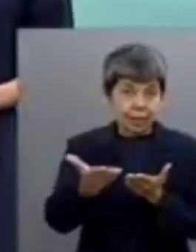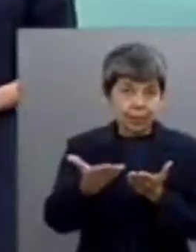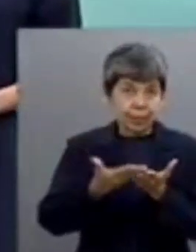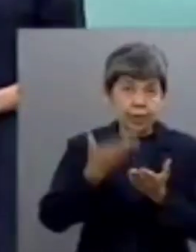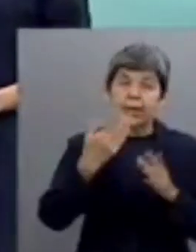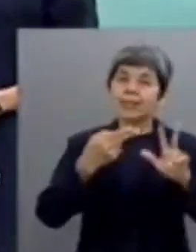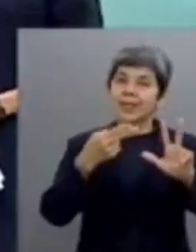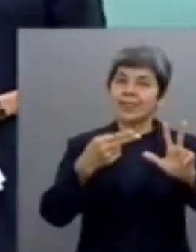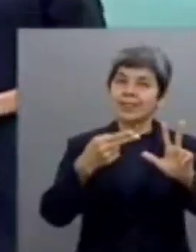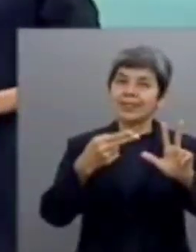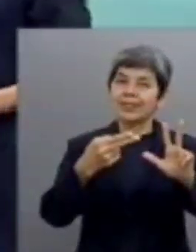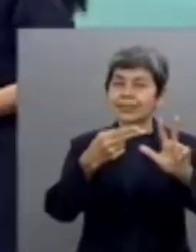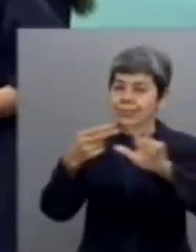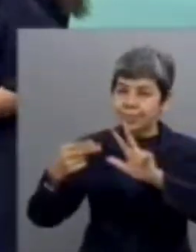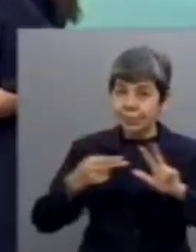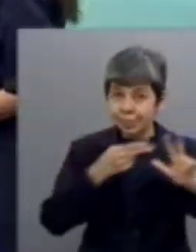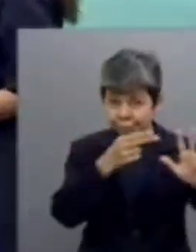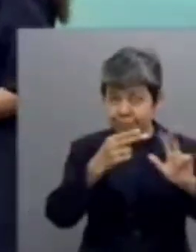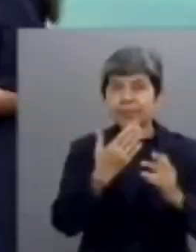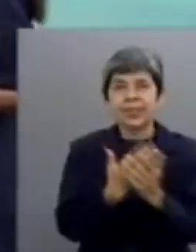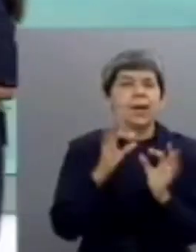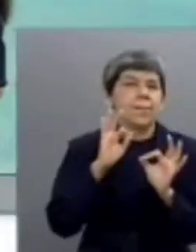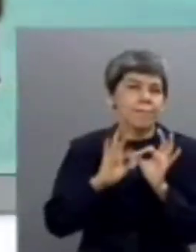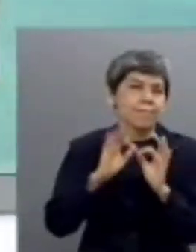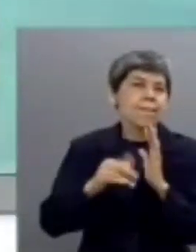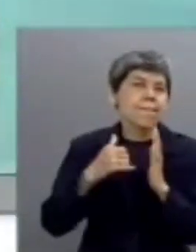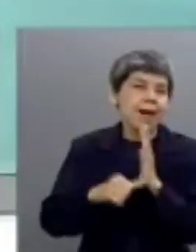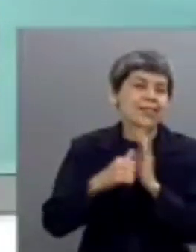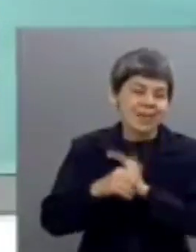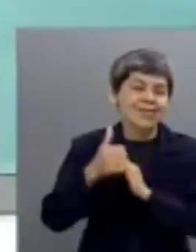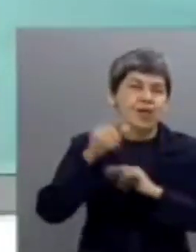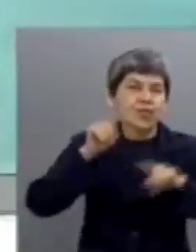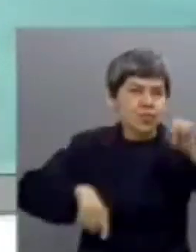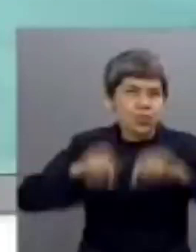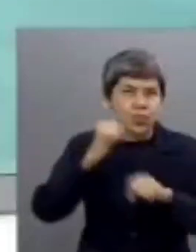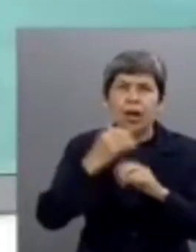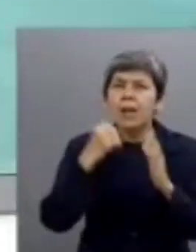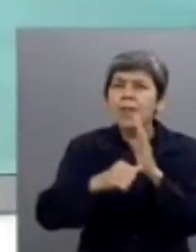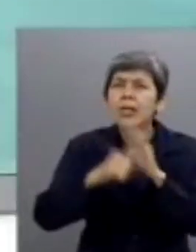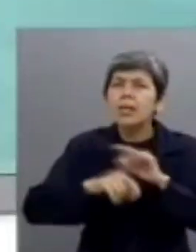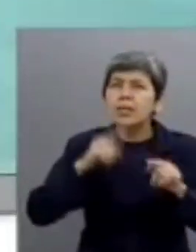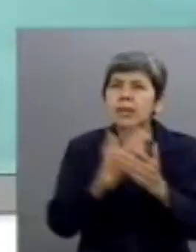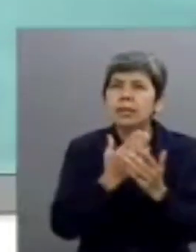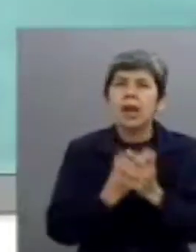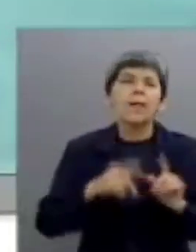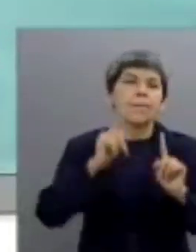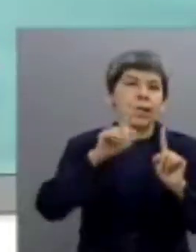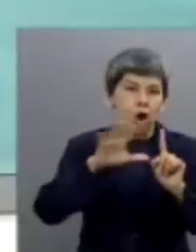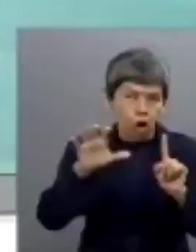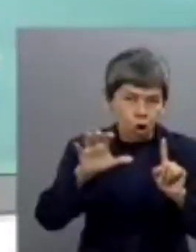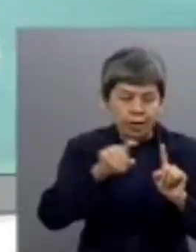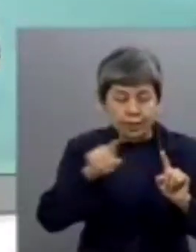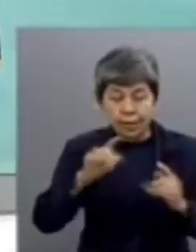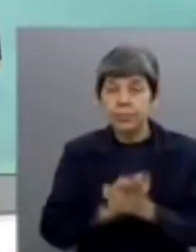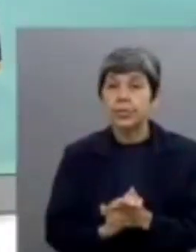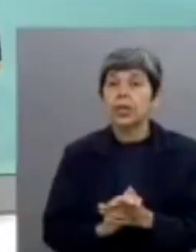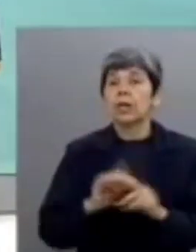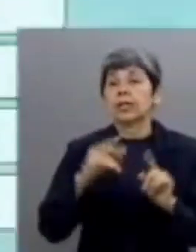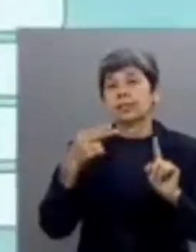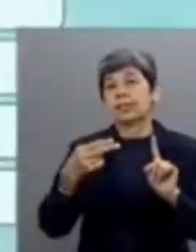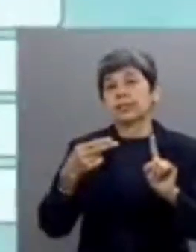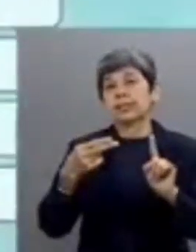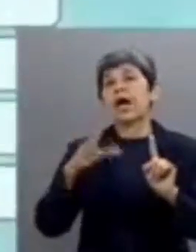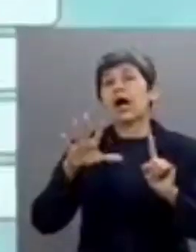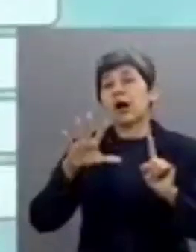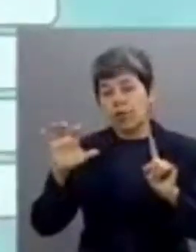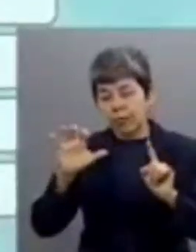ยกเว้นภาษีดังนั้นจะไม่ได้สิทธิ์คืนภาษีจากโครงการนี้นะครับและถ้าเรามีรายได้ตั้งแต่หนึ่งแสนห้าหมื่น